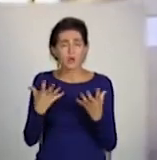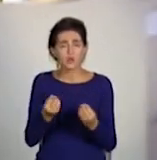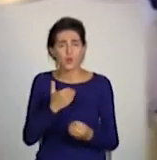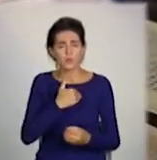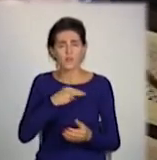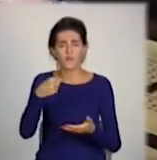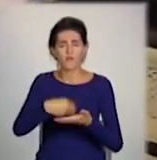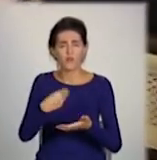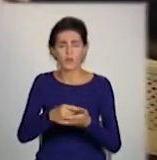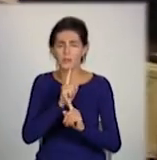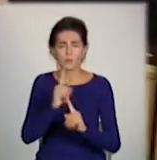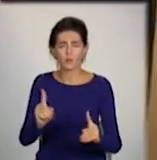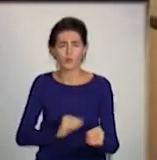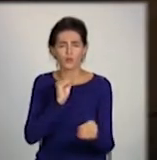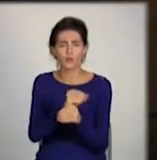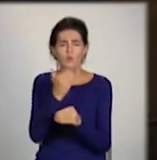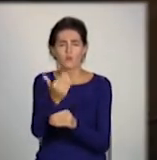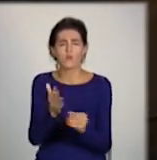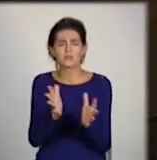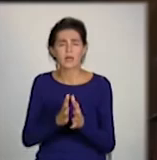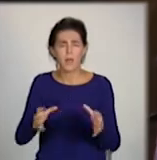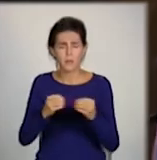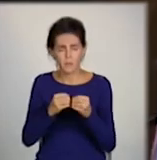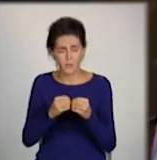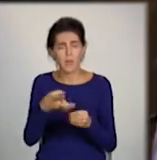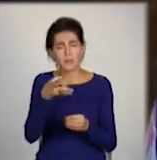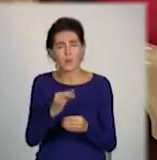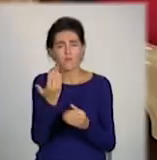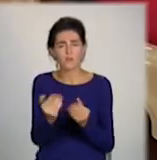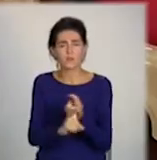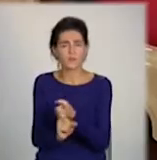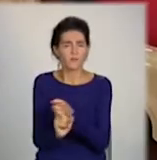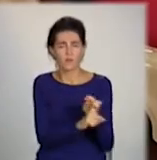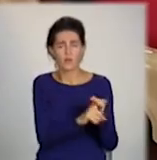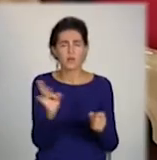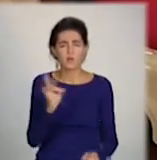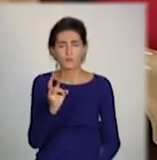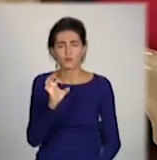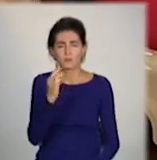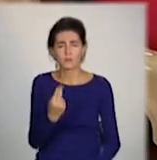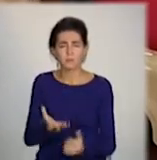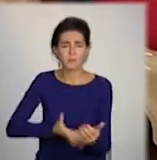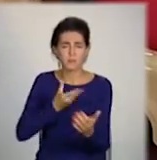кошти не додаватимуть до спільного сімейного доходу родини, адже від нього залежить розмір соціальних